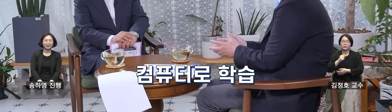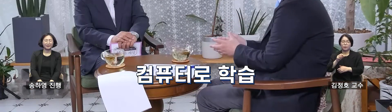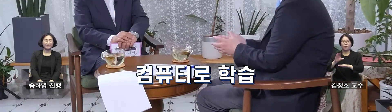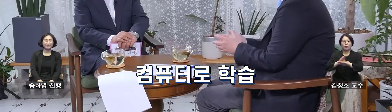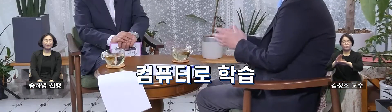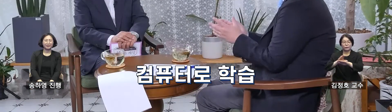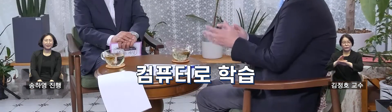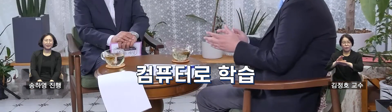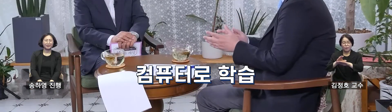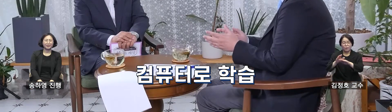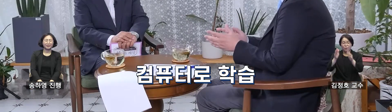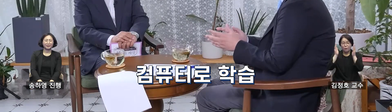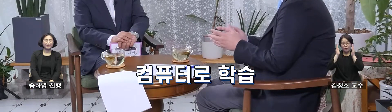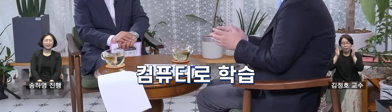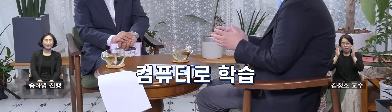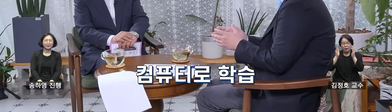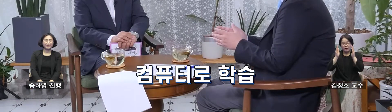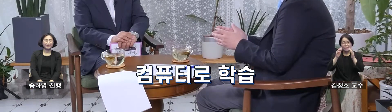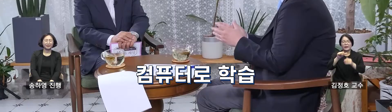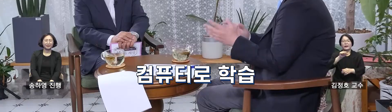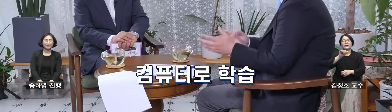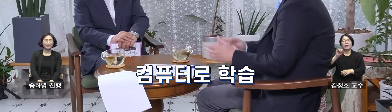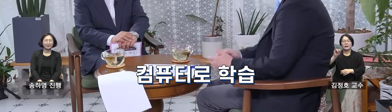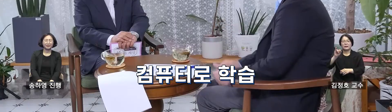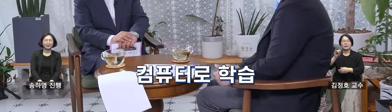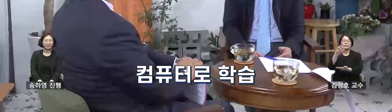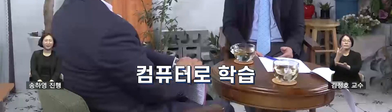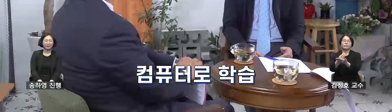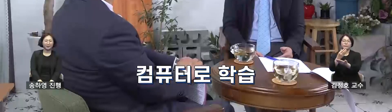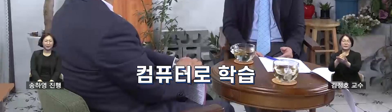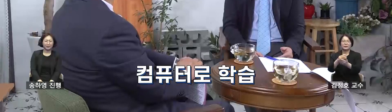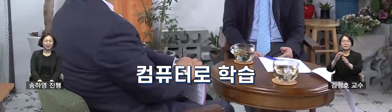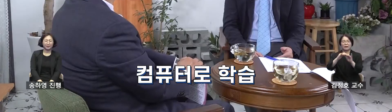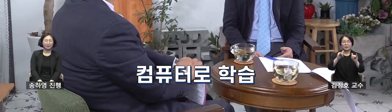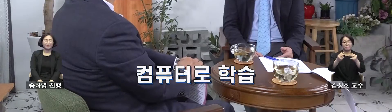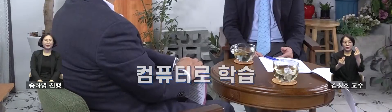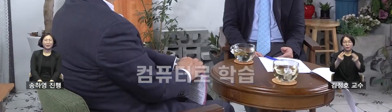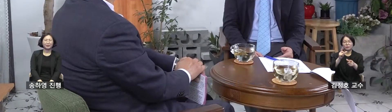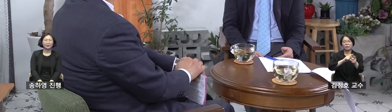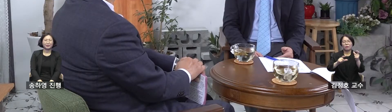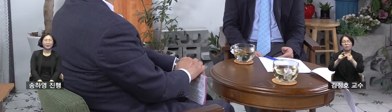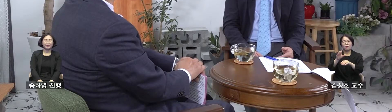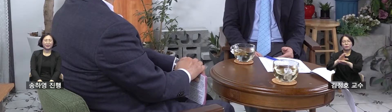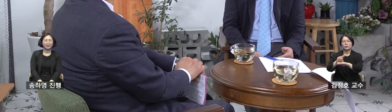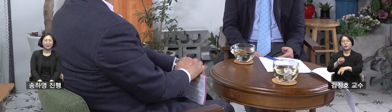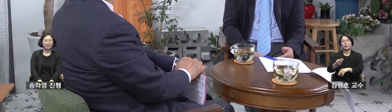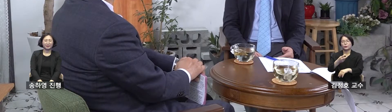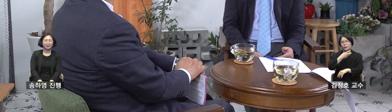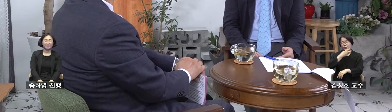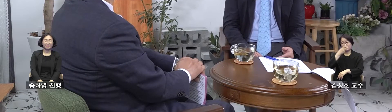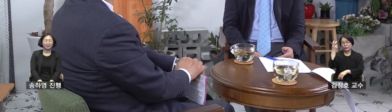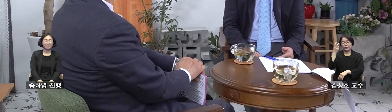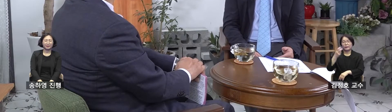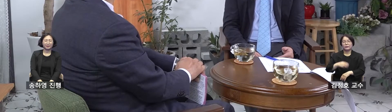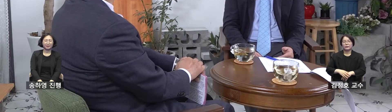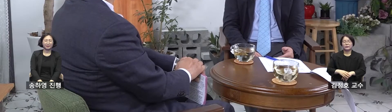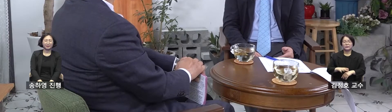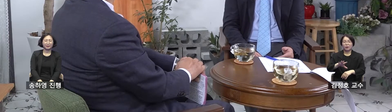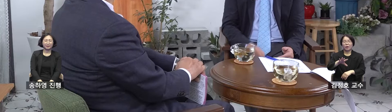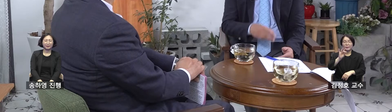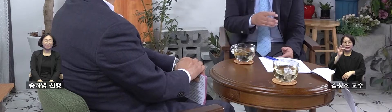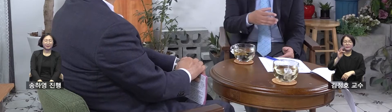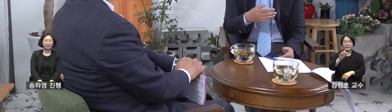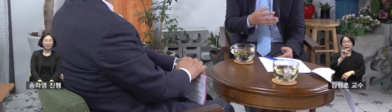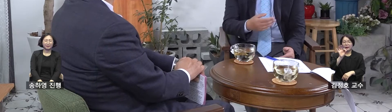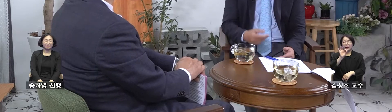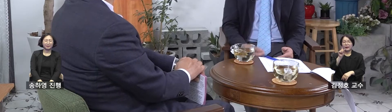학습하면 인공지능이 컴퓨터 인간보다 똑똑해진다 이렇습니다. 그러니까 처음에는 알파고가 바둑을 배울